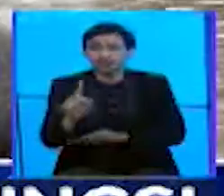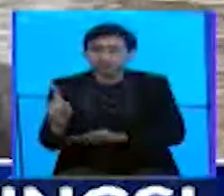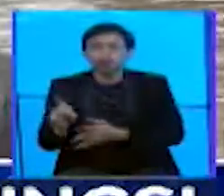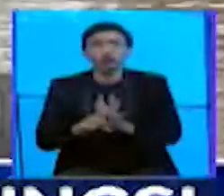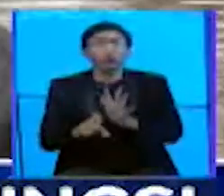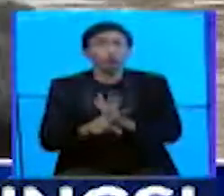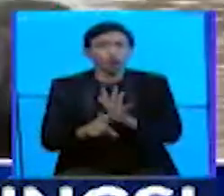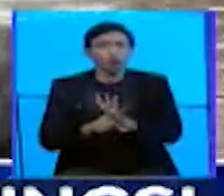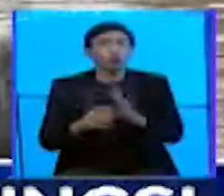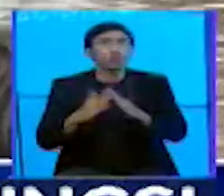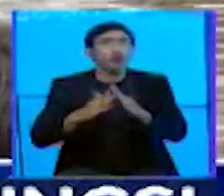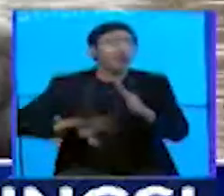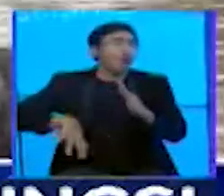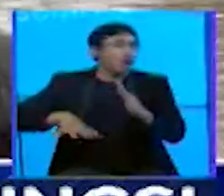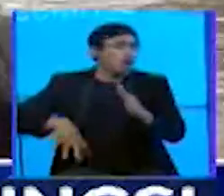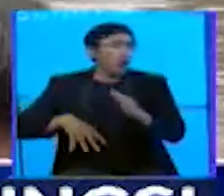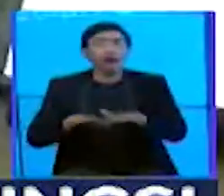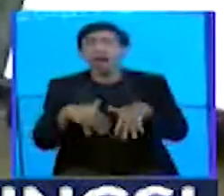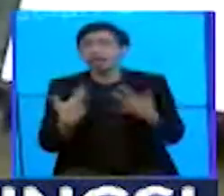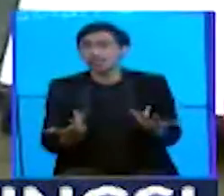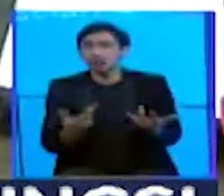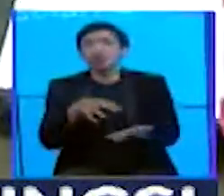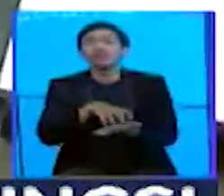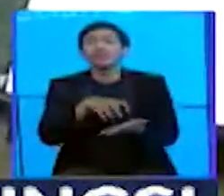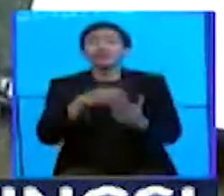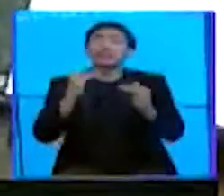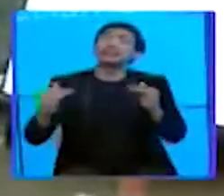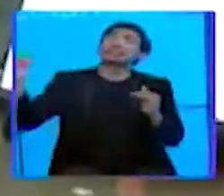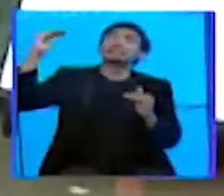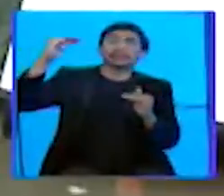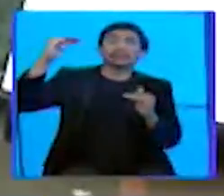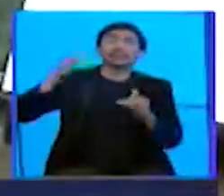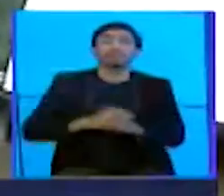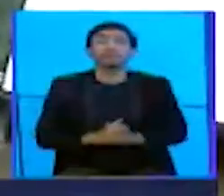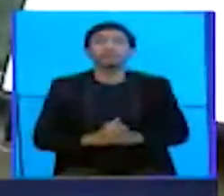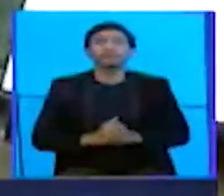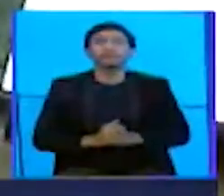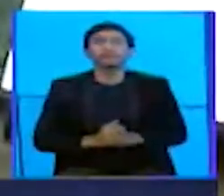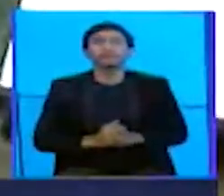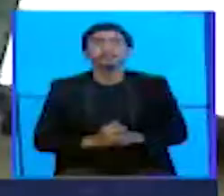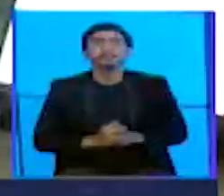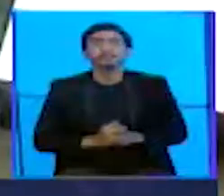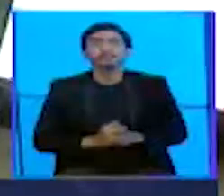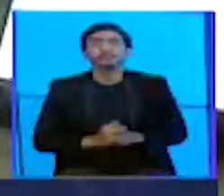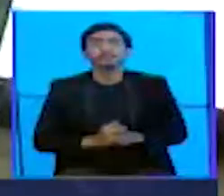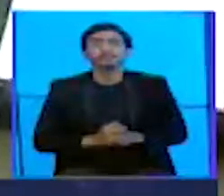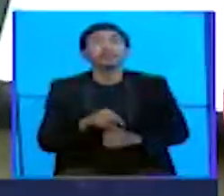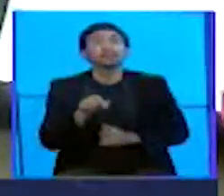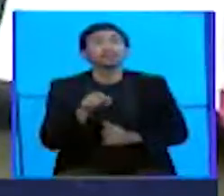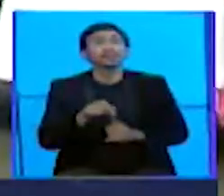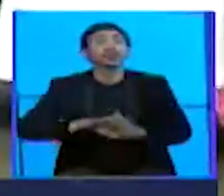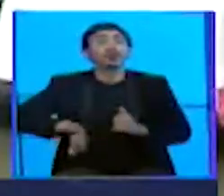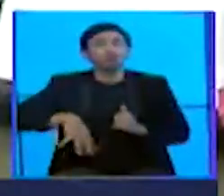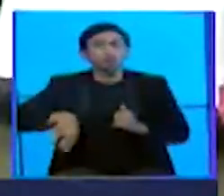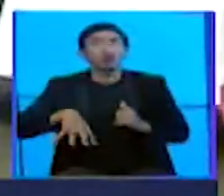keluarga ataupun dataran yang lebih tinggi. Untuk sementara ini dievakuasi terlebih dahulu ataupun diungsikan terlebih dahulu di jembatan arah masuk